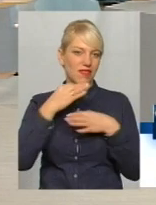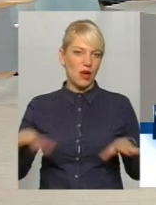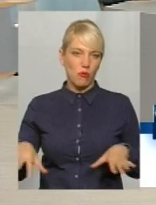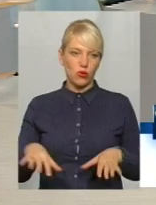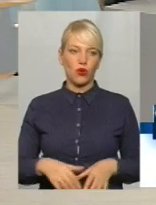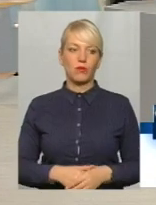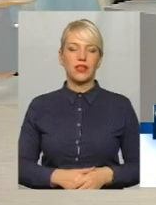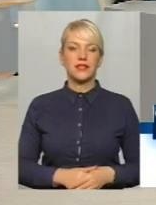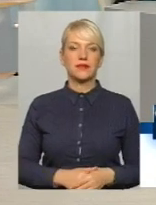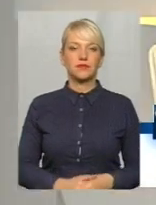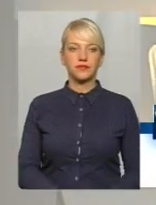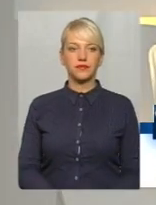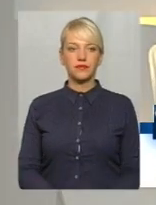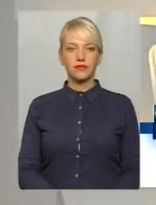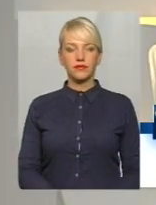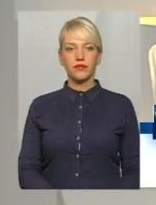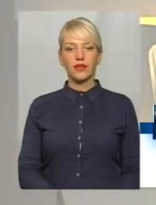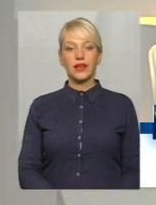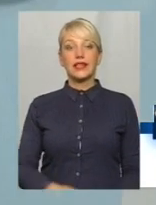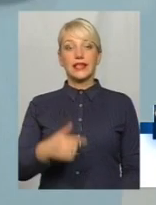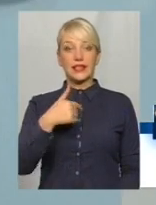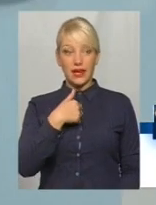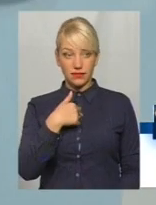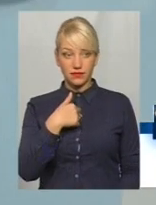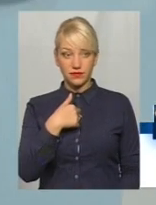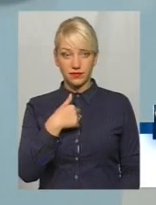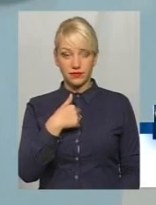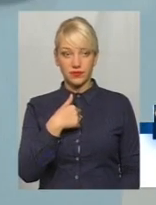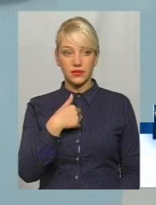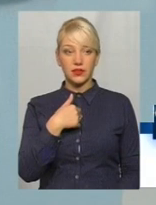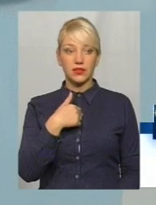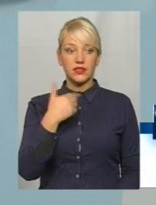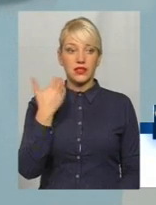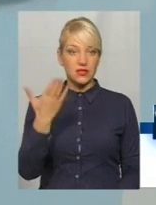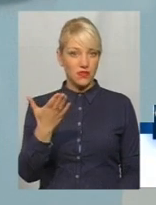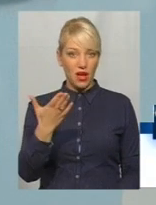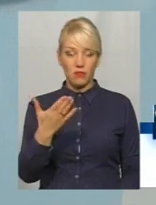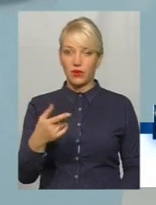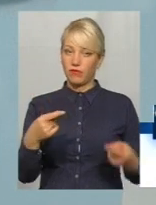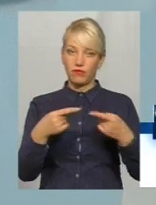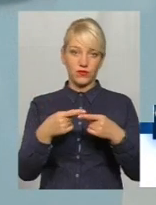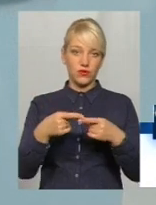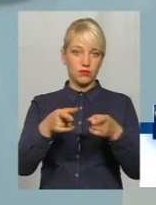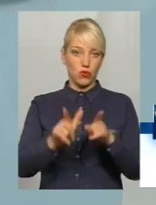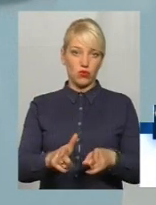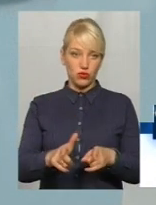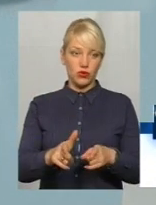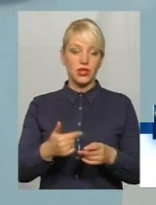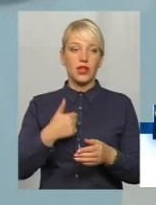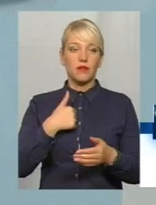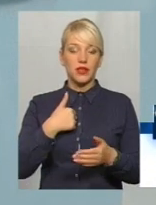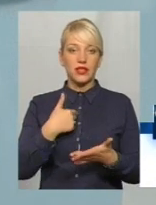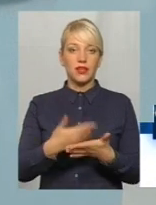Зрозуміла ваша позиція, пані Тетяно. Я, до речі, з вами абсолютно погоджуюсь. Мені здається,